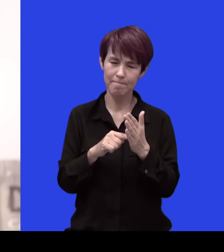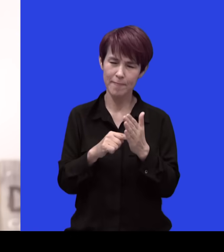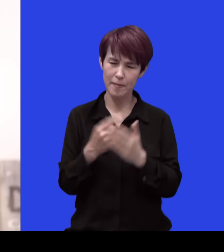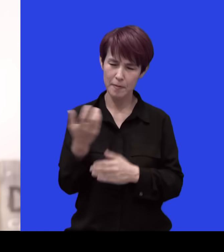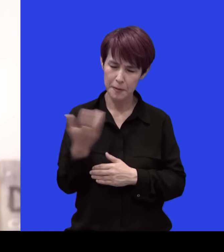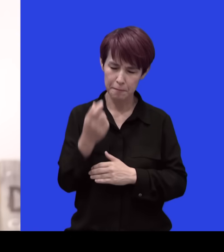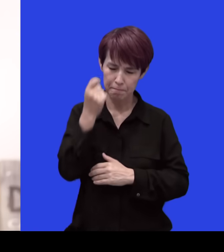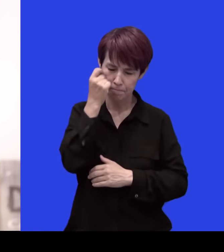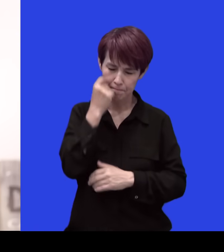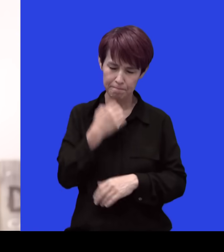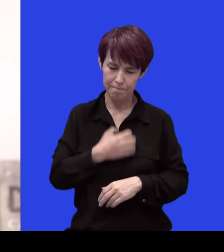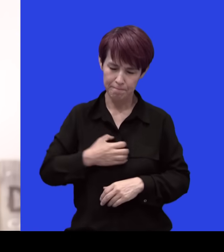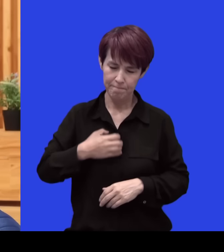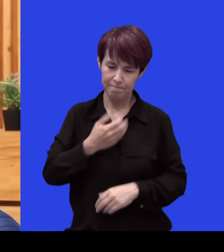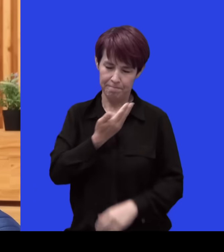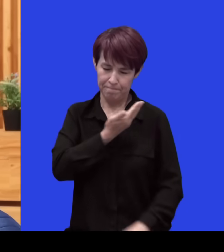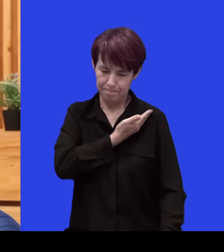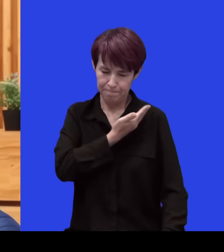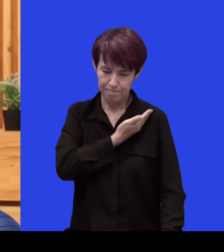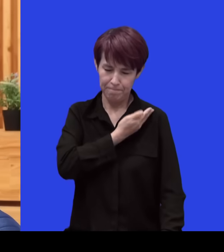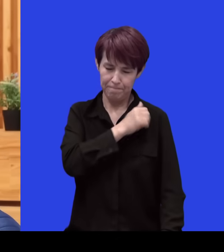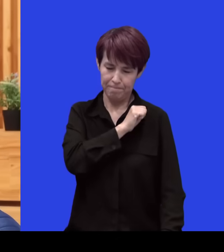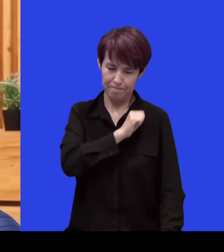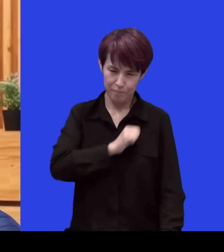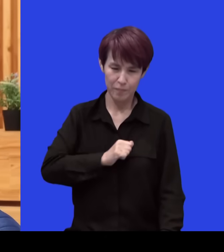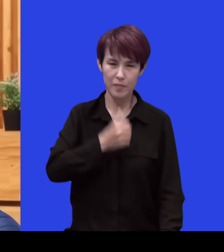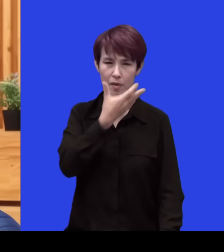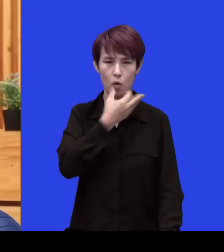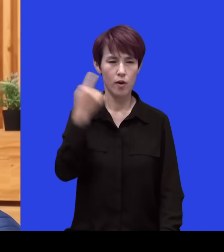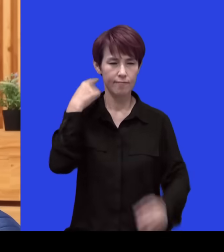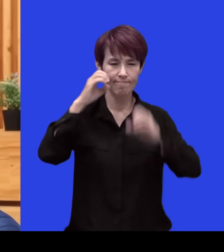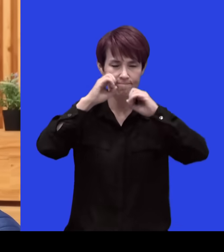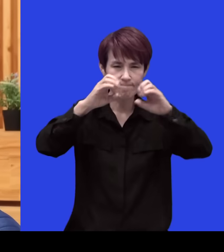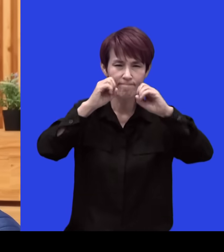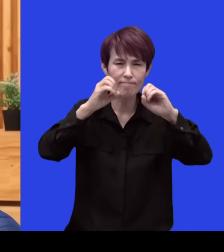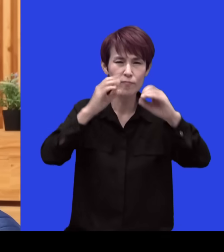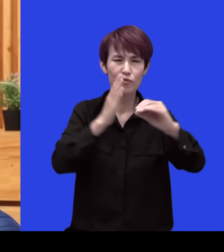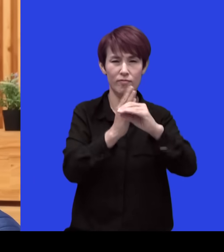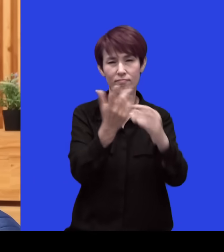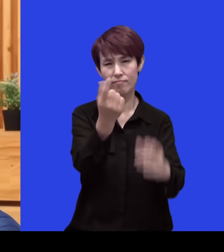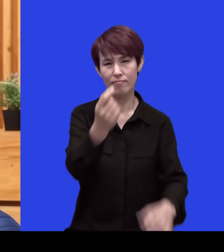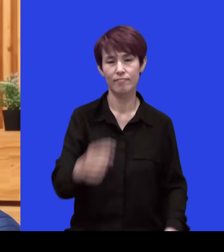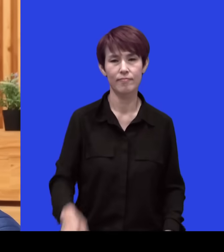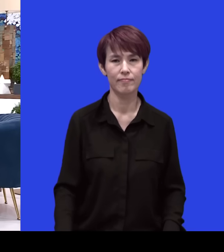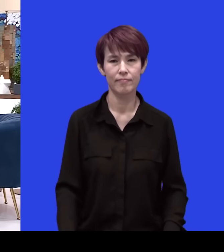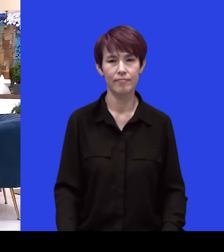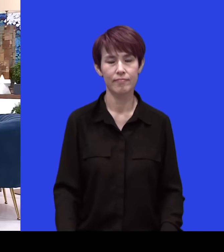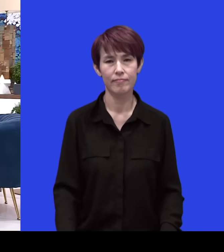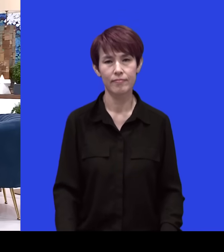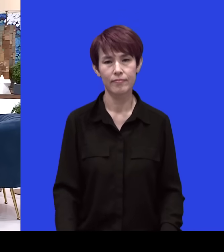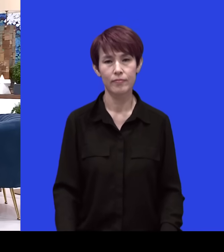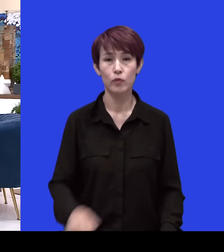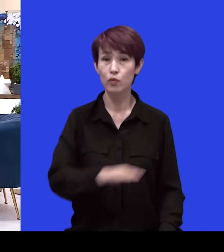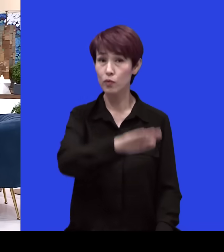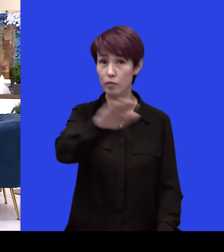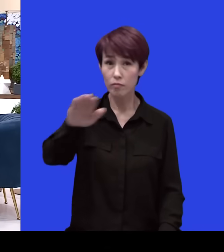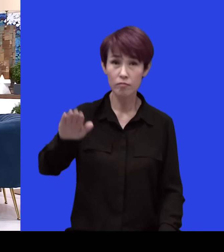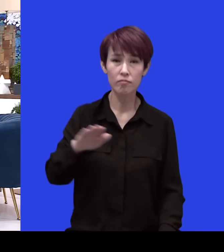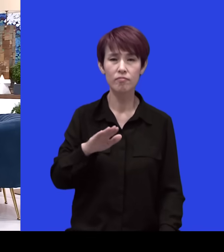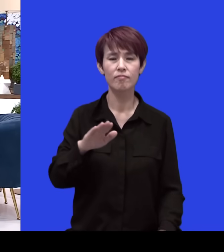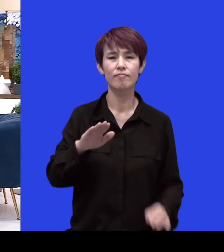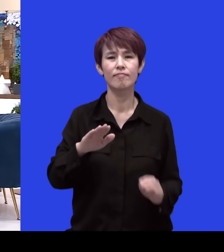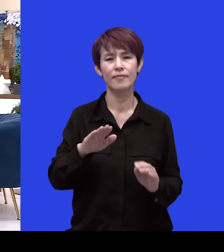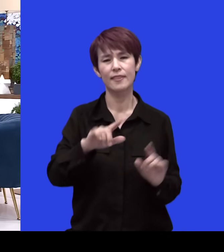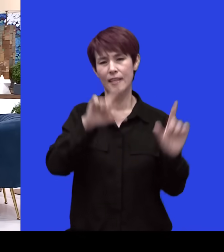아픔과 슬픔을 누르면서 오직 복음 하나로 가지고 선교지 섬기고 있잖아요. 네. 오늘 말씀하신 것처럼 우리가 속한